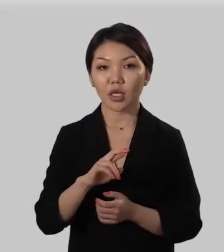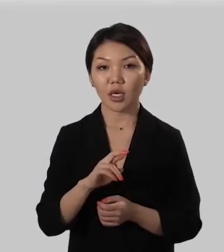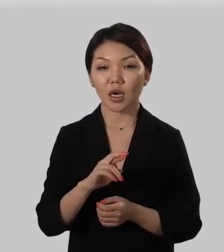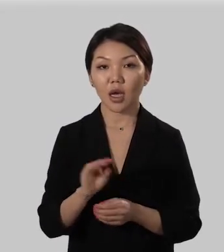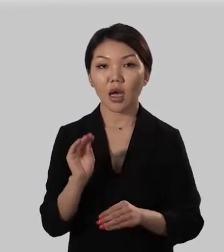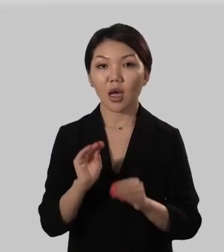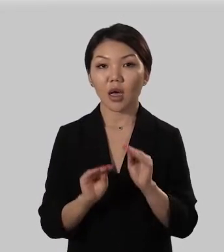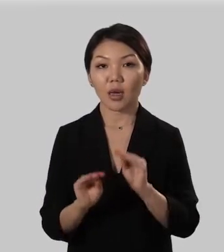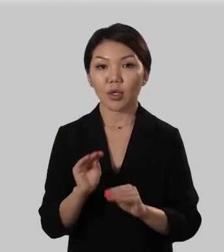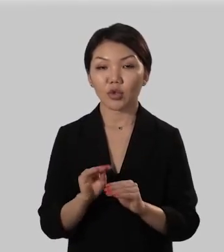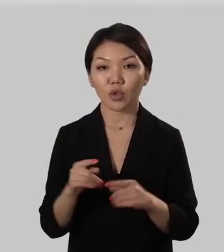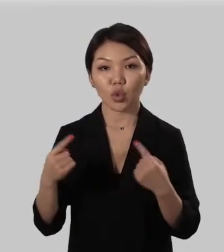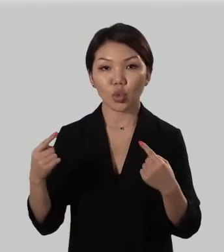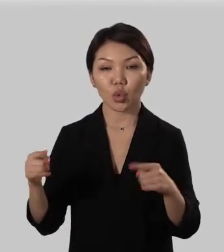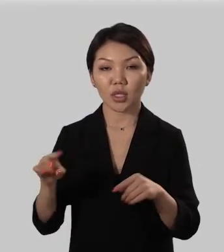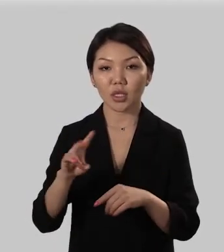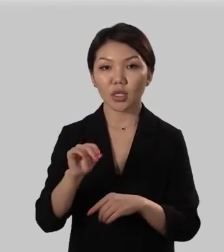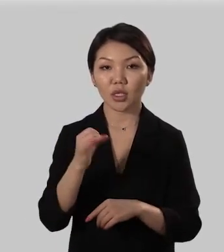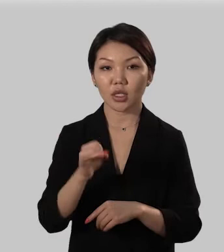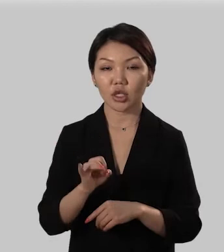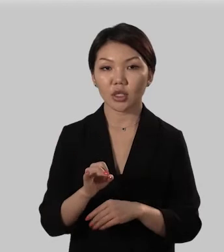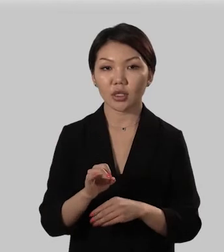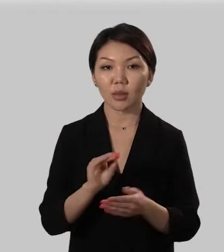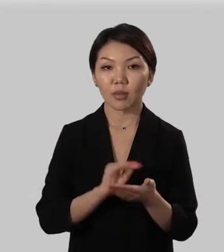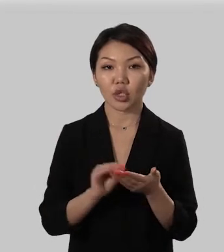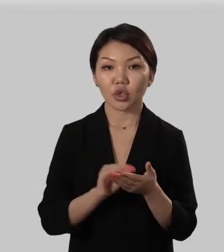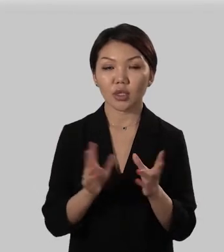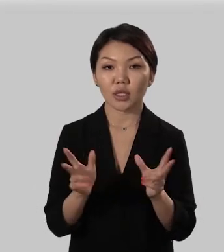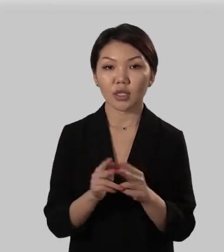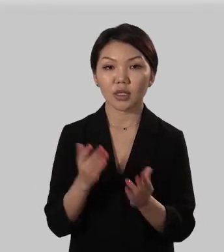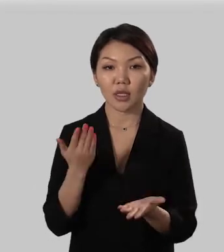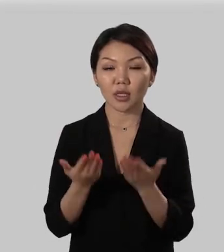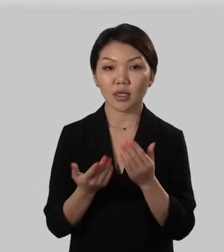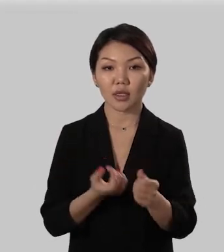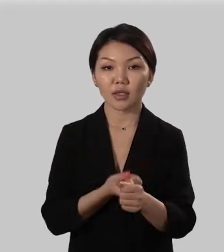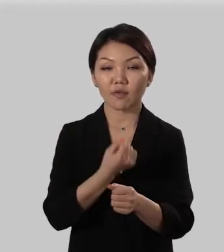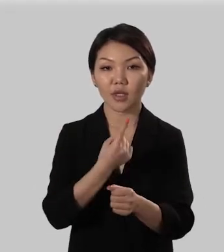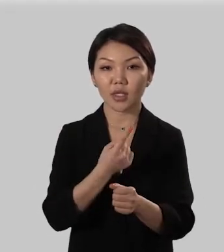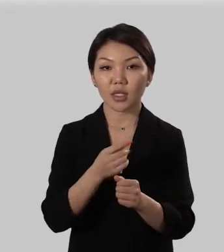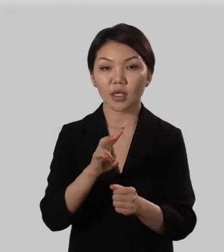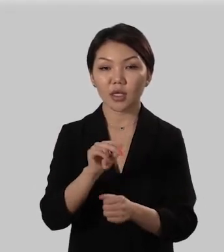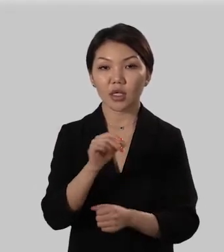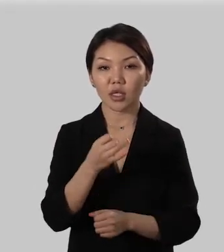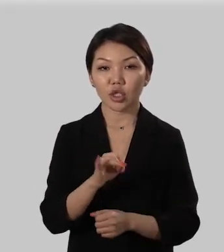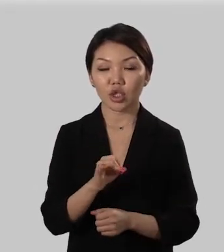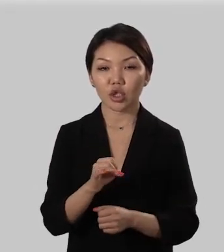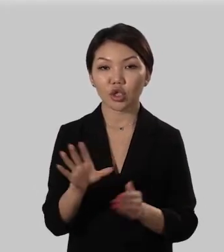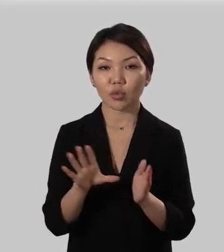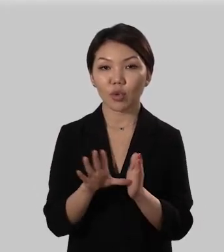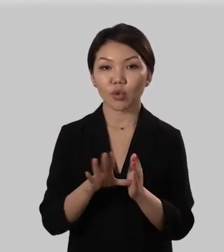образованные от других наречий пишутся слитно если образованы от наречий с помощью